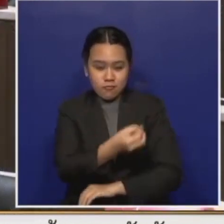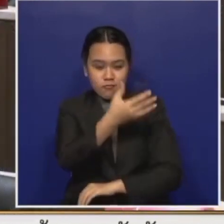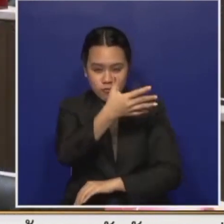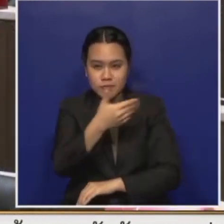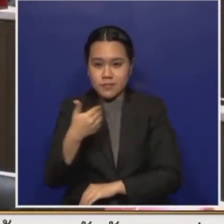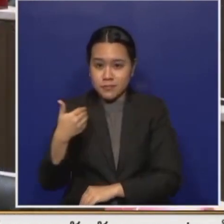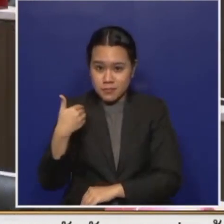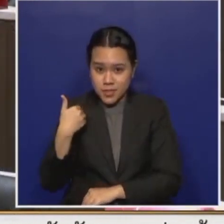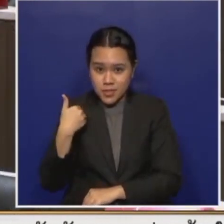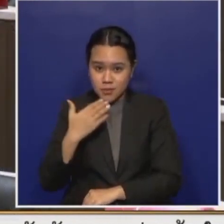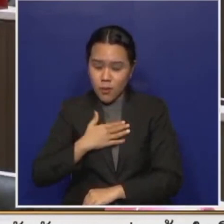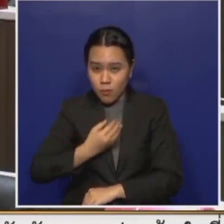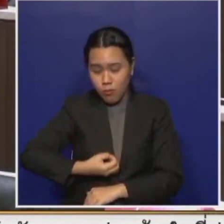รนี้